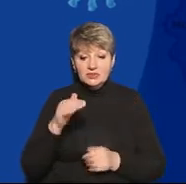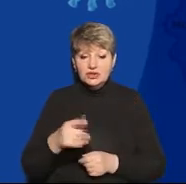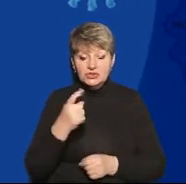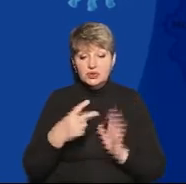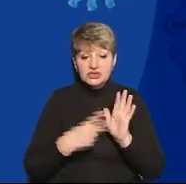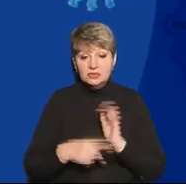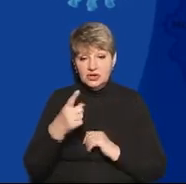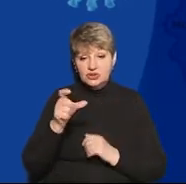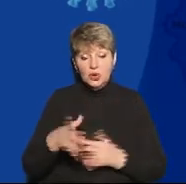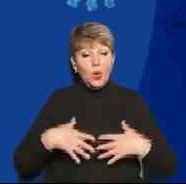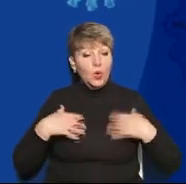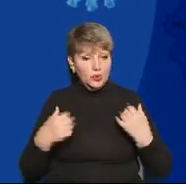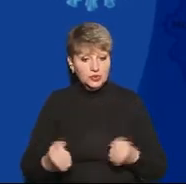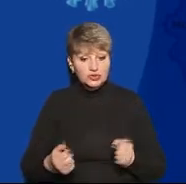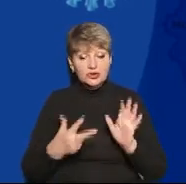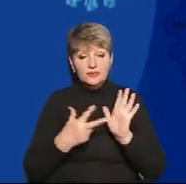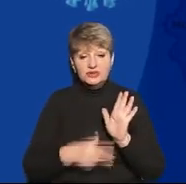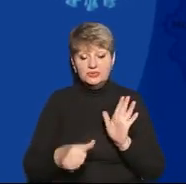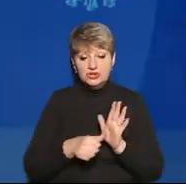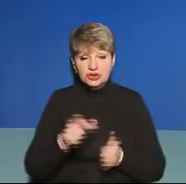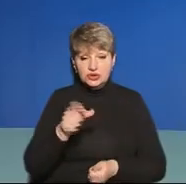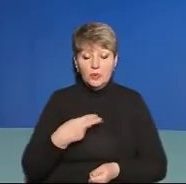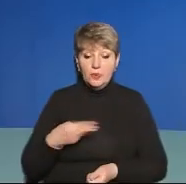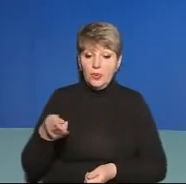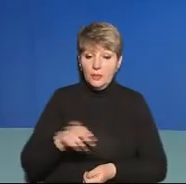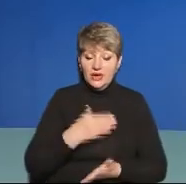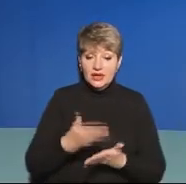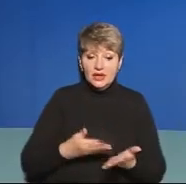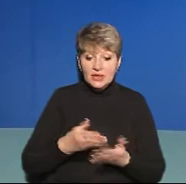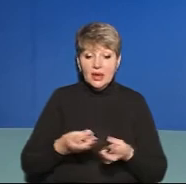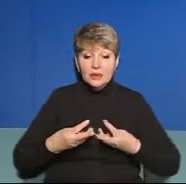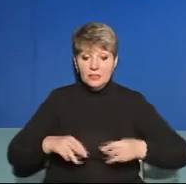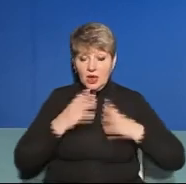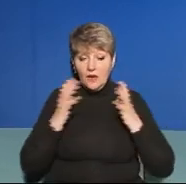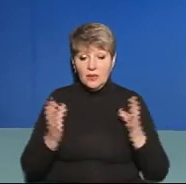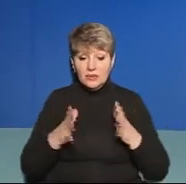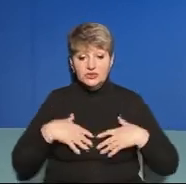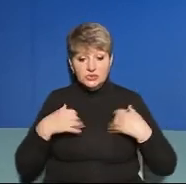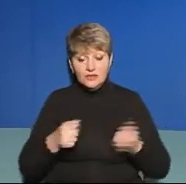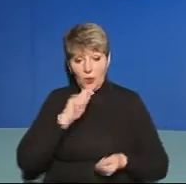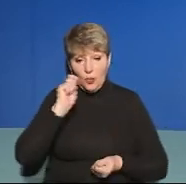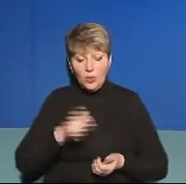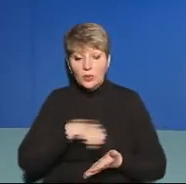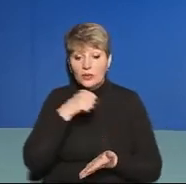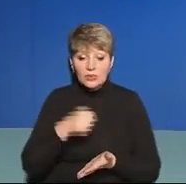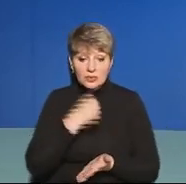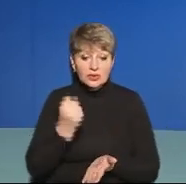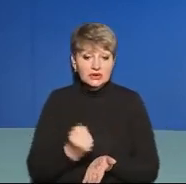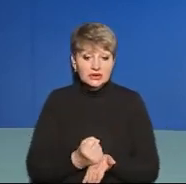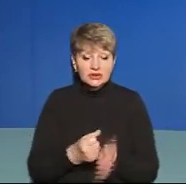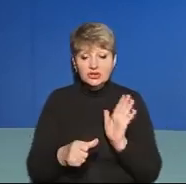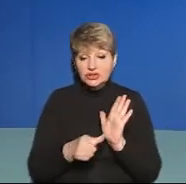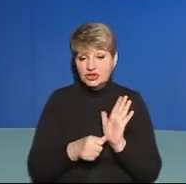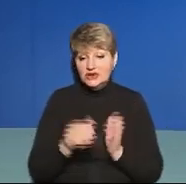8171 пацієнт одужав, 86 померло. За даними Міністерства охорони здоров'я, в Україні за добу виявили